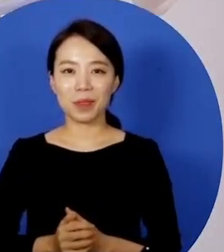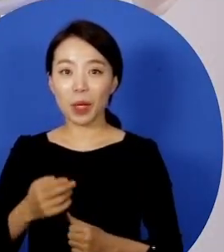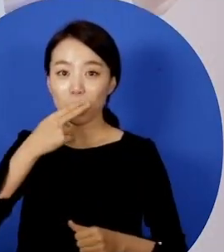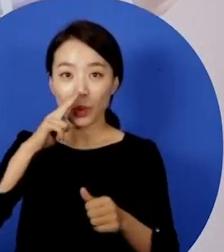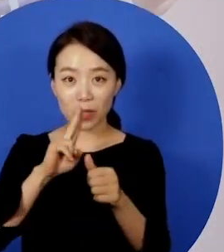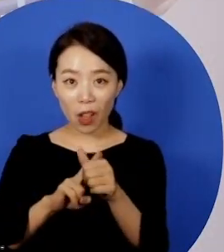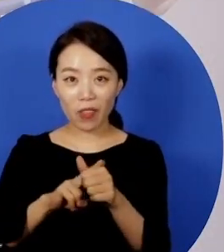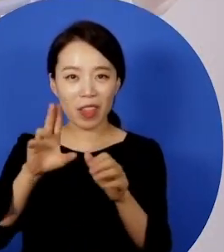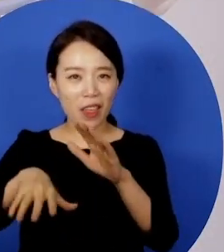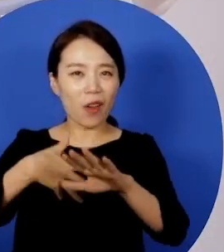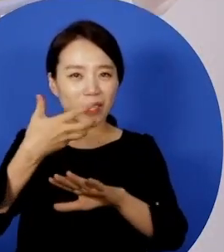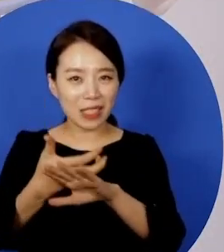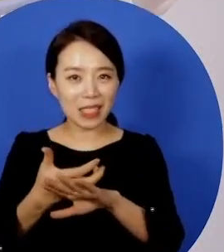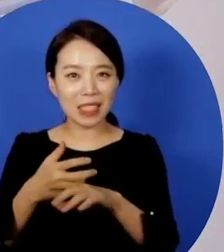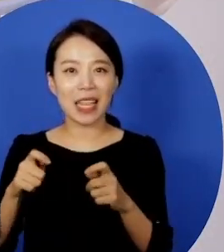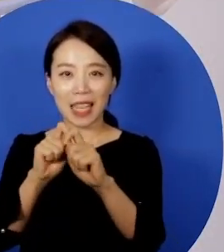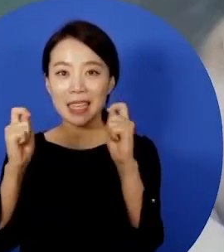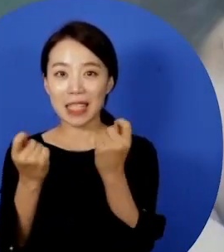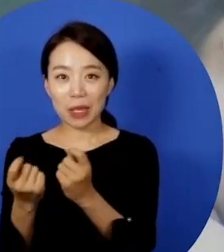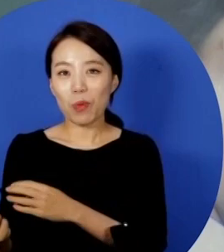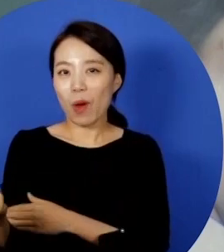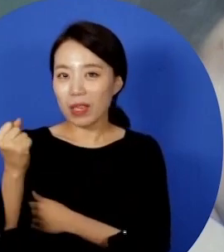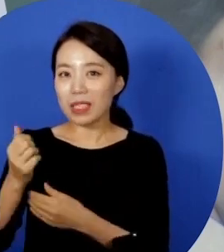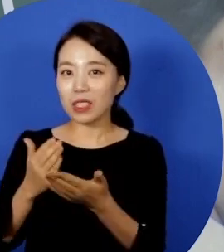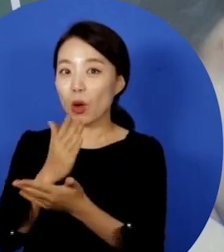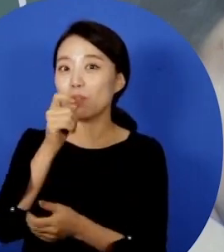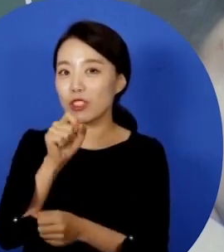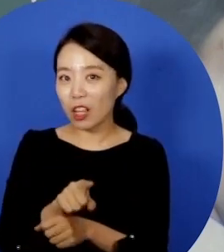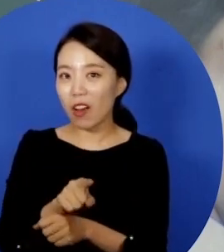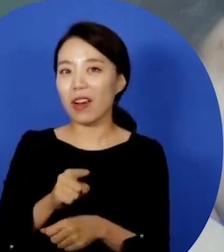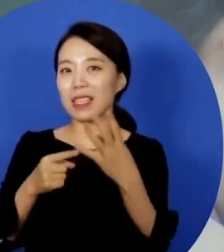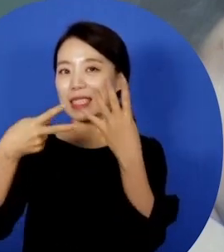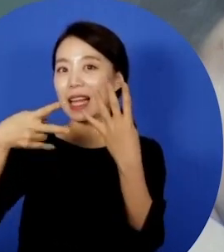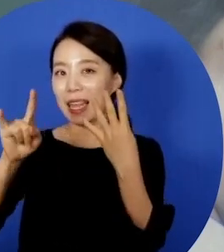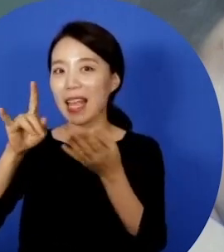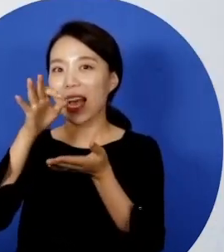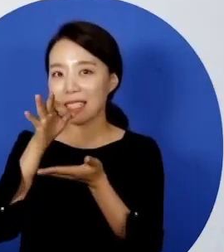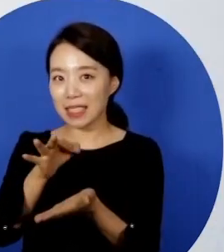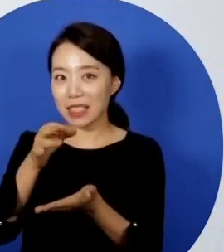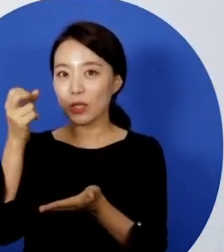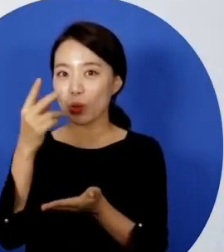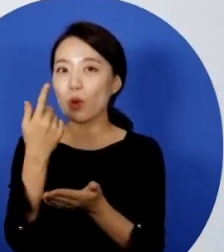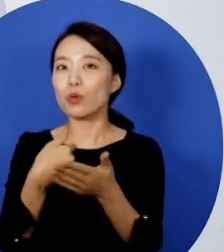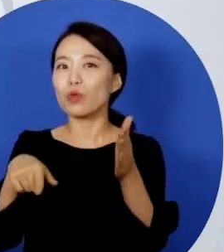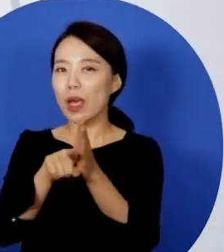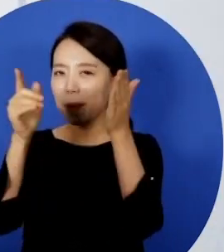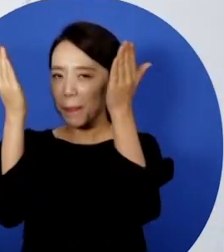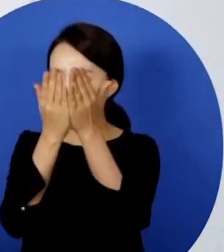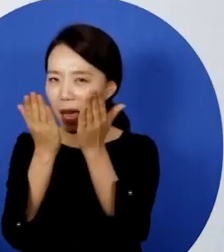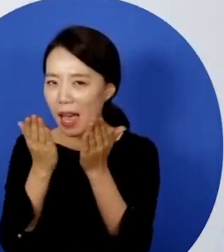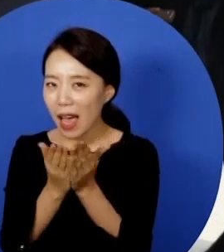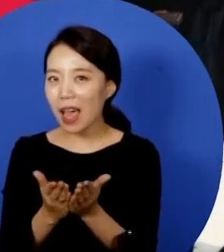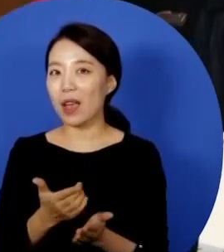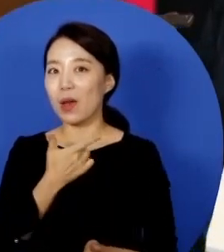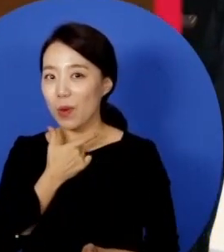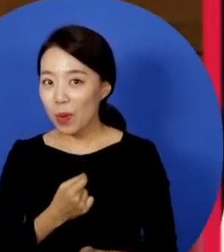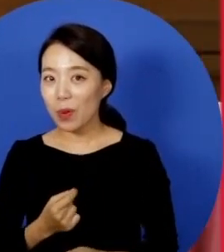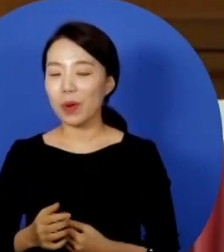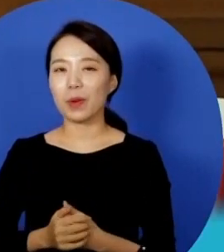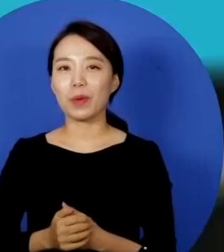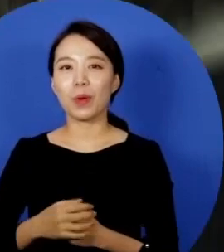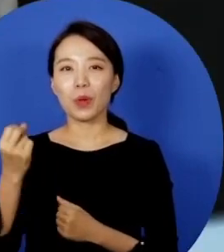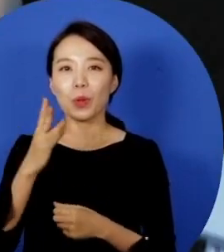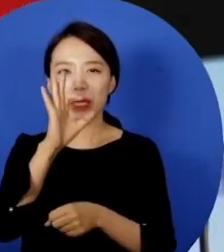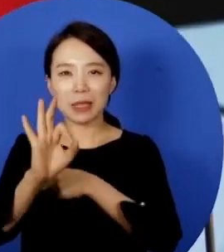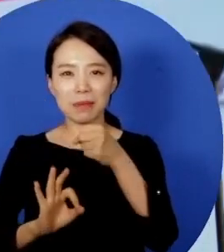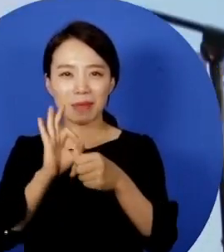도전, 혁신, 팀워크, 전문성 등 4대 가치와 그에 따른 전략을 추구하며 10여 년이